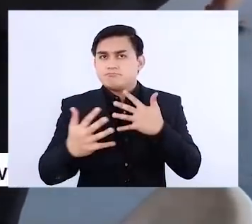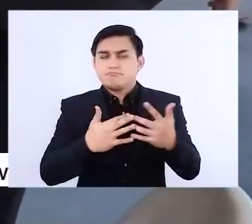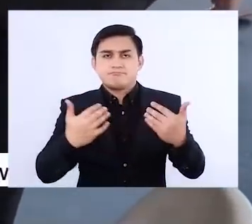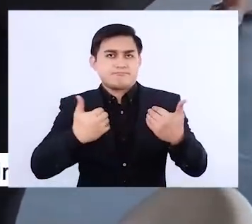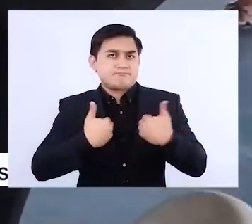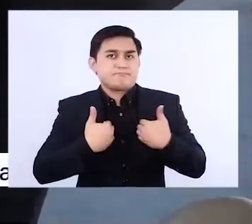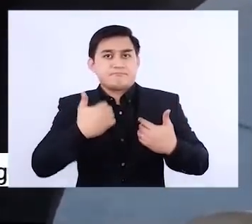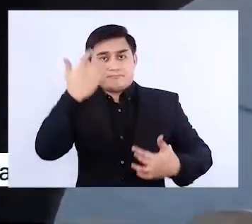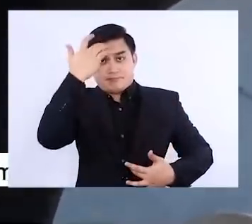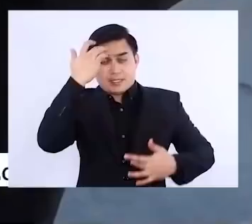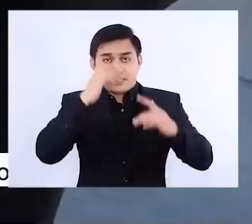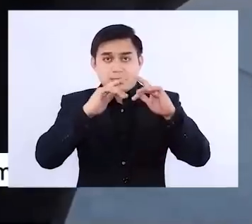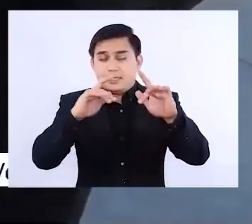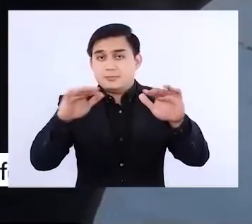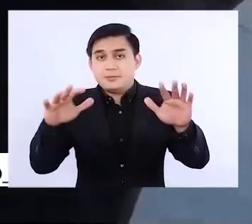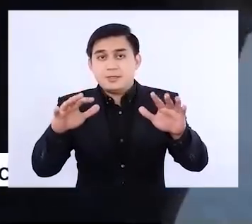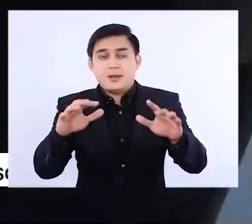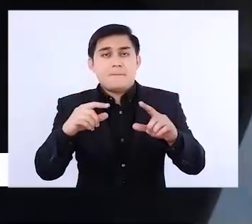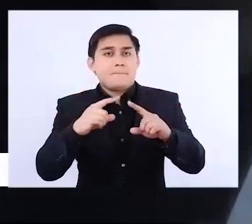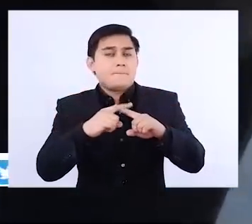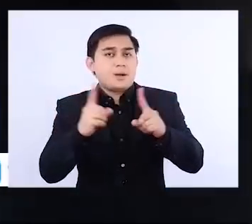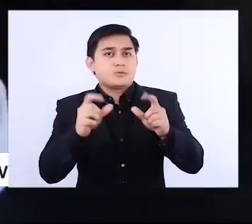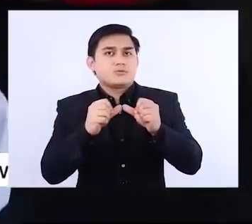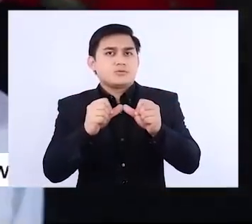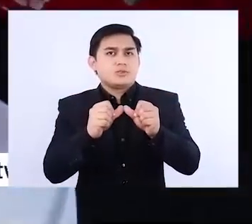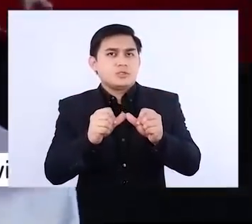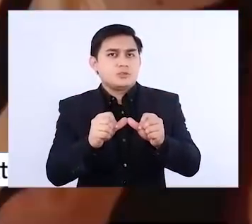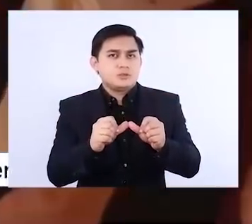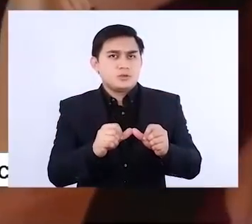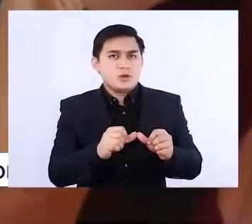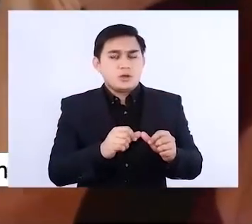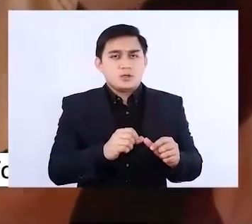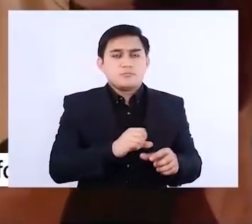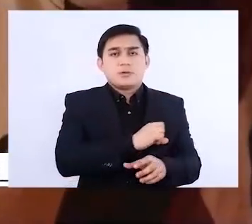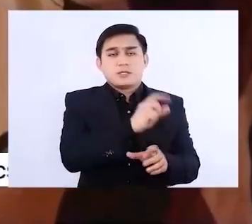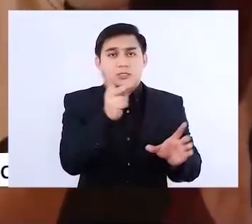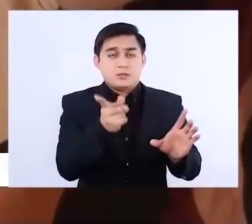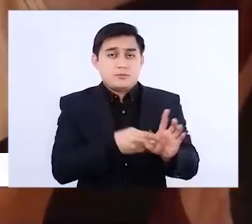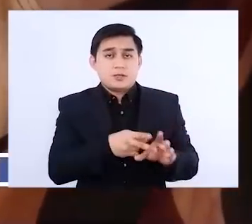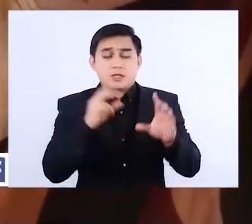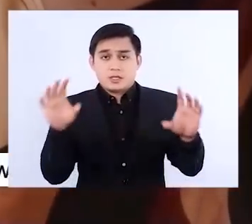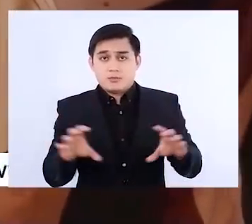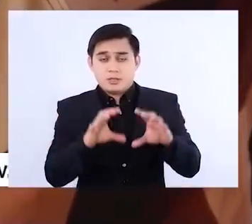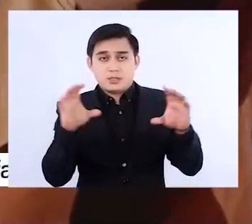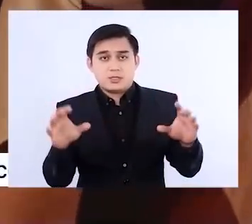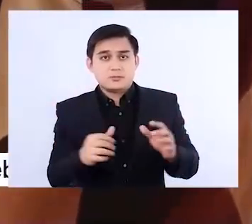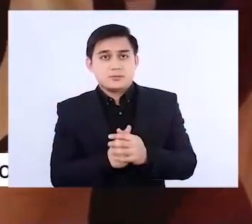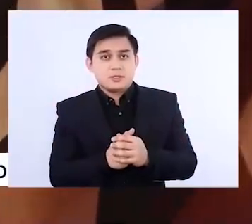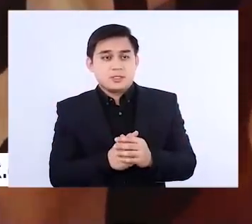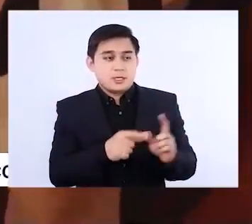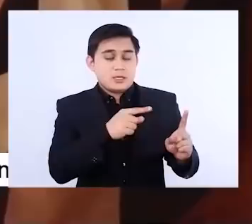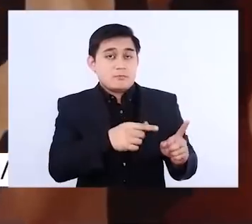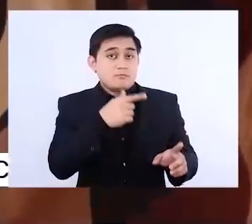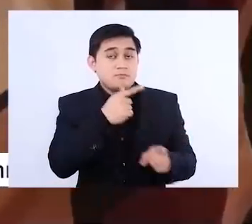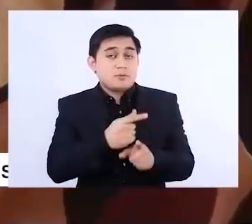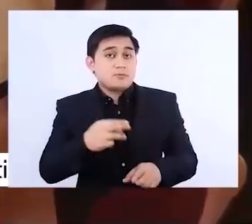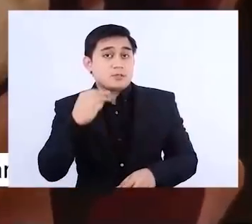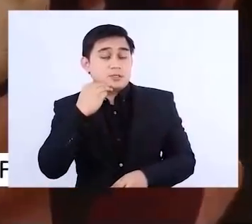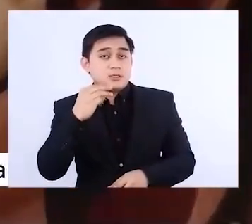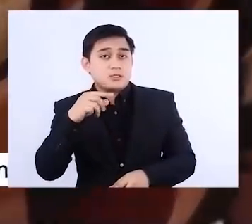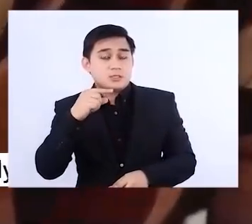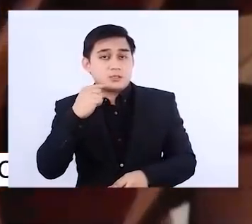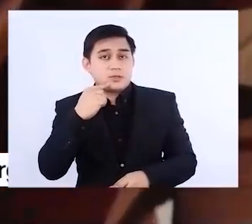pandemya, agaran pa rin tumugon ang mga kapatid sa nasabing aktibidad. Isa si kapatid na Madeline Sabala sa nakipagkaisa